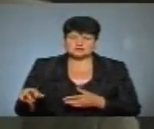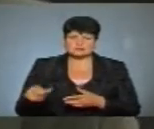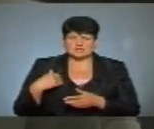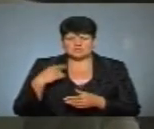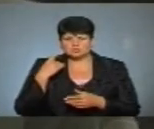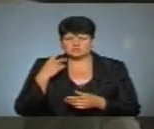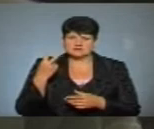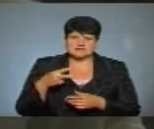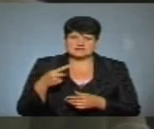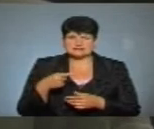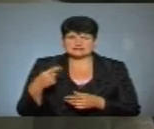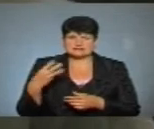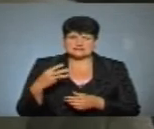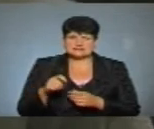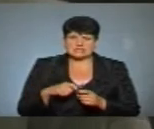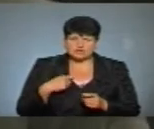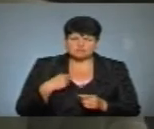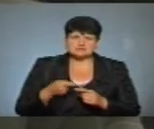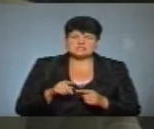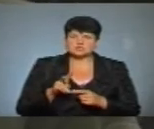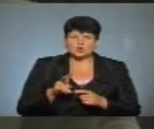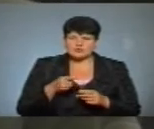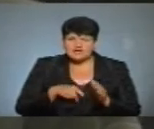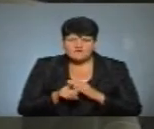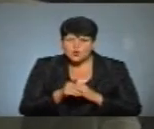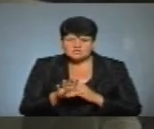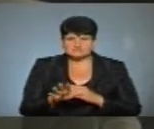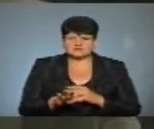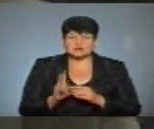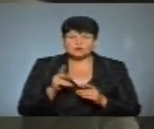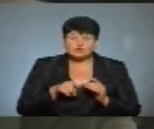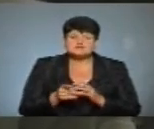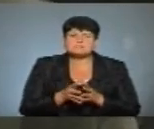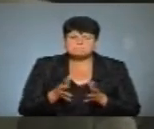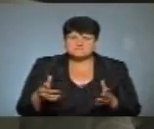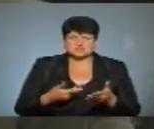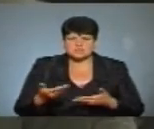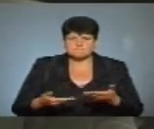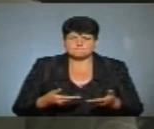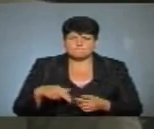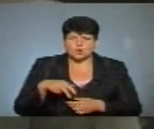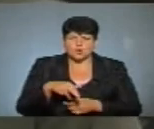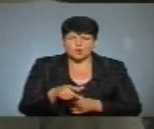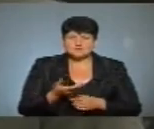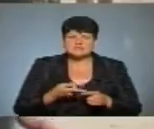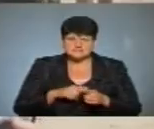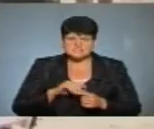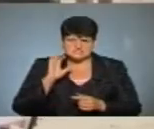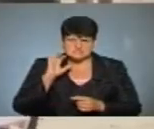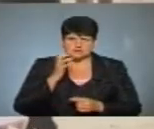думаю, 20-30 кілометрів – це такі, які хто не в розвідці, а хто в розвідці – це навіть набагато більше проходить. Це такий вишкіл